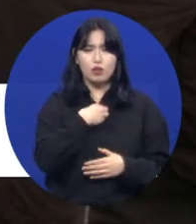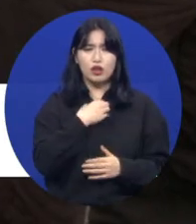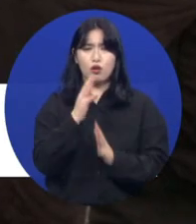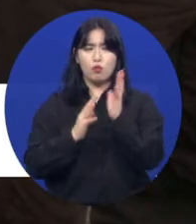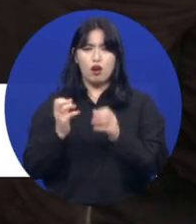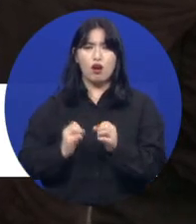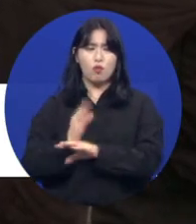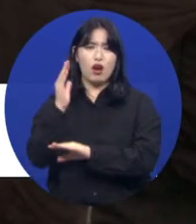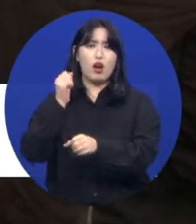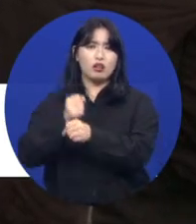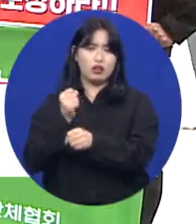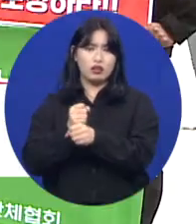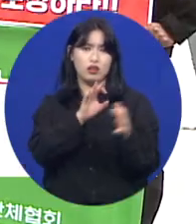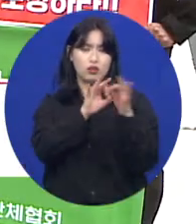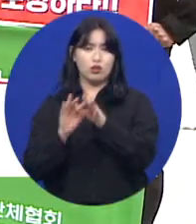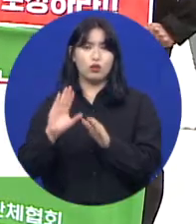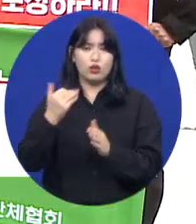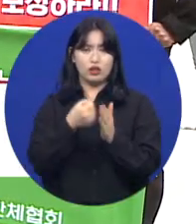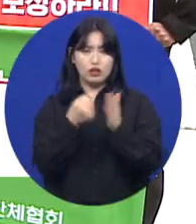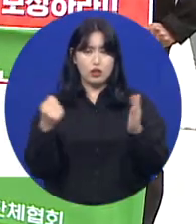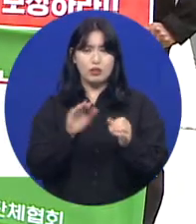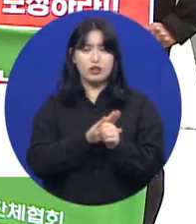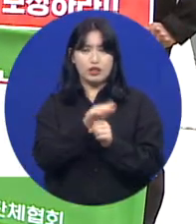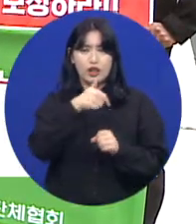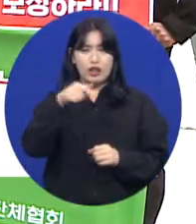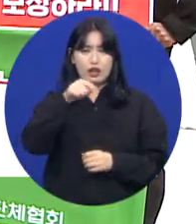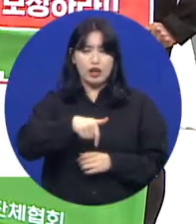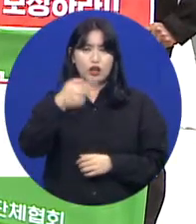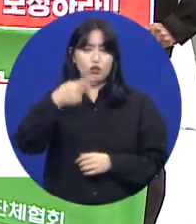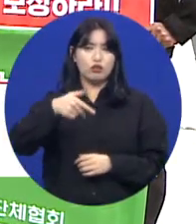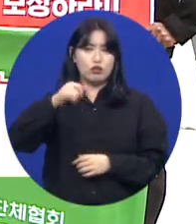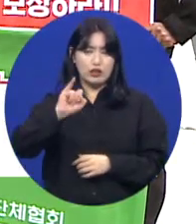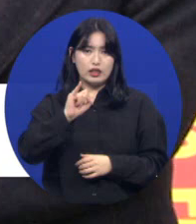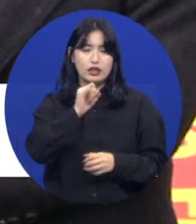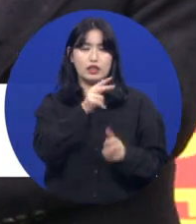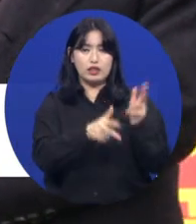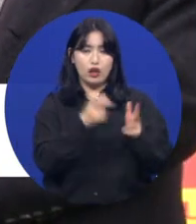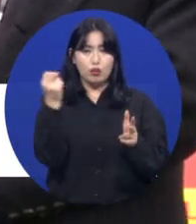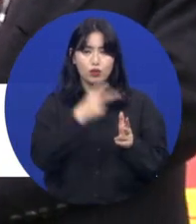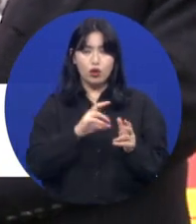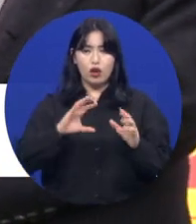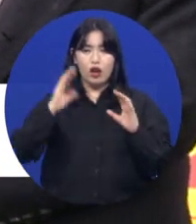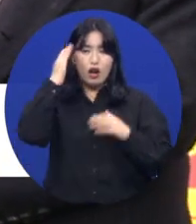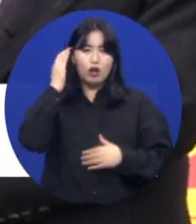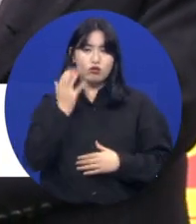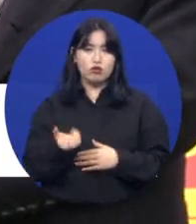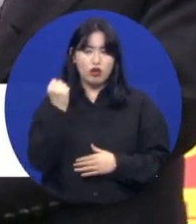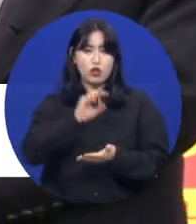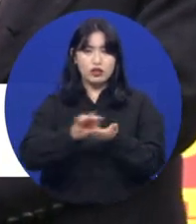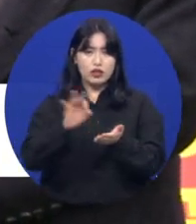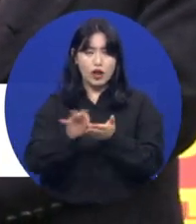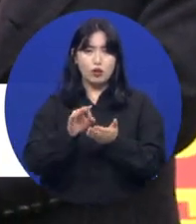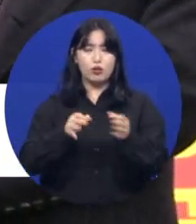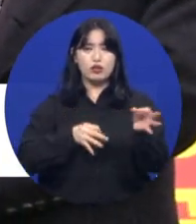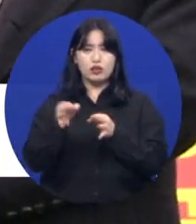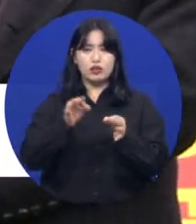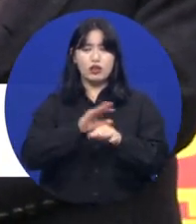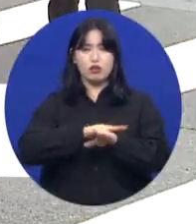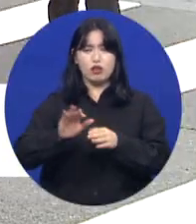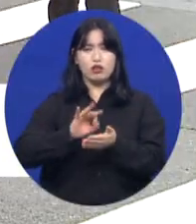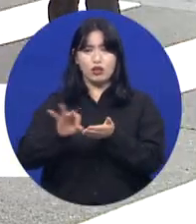과잉 생산으로 이어지고 있다며 사랑의 깍두기 김치 담그기 행사와 국내산 김치 사용식당 애용을